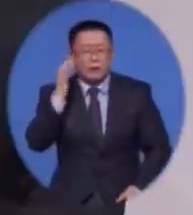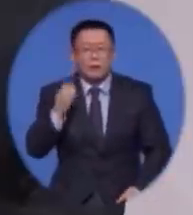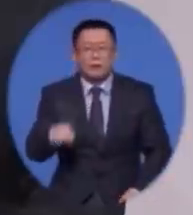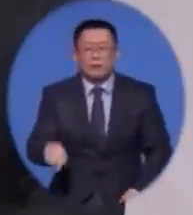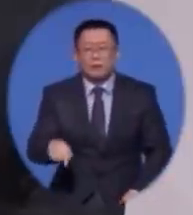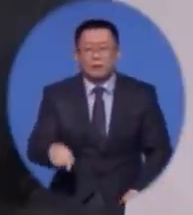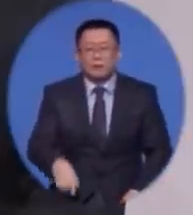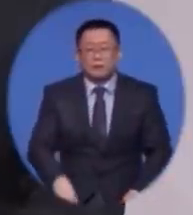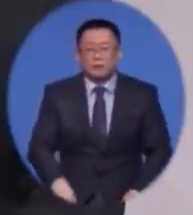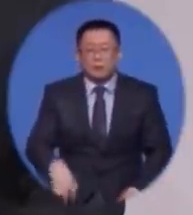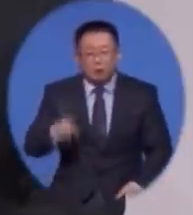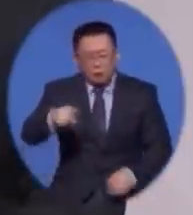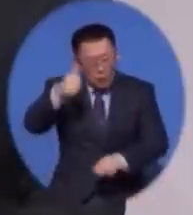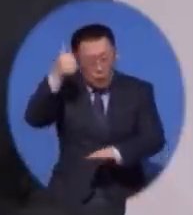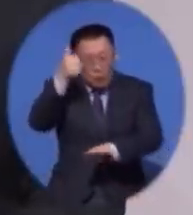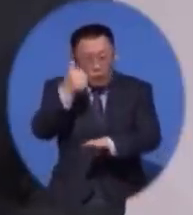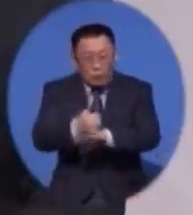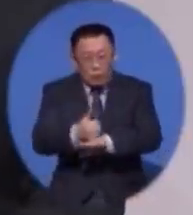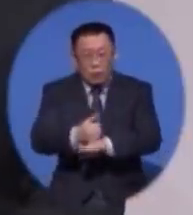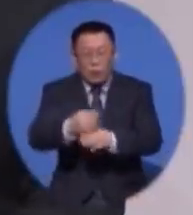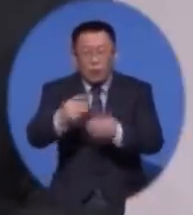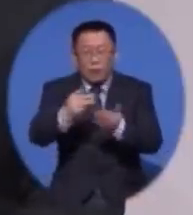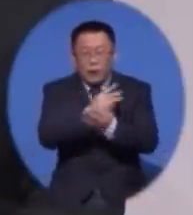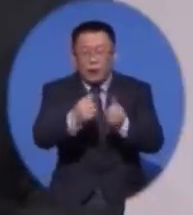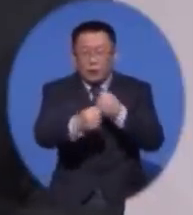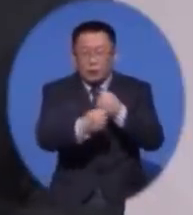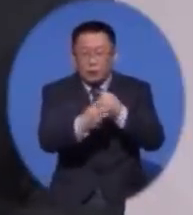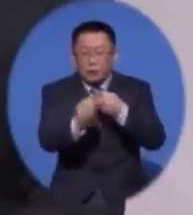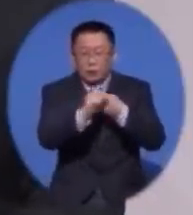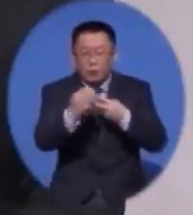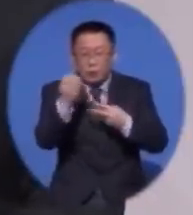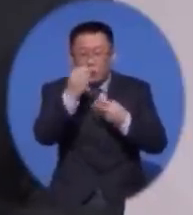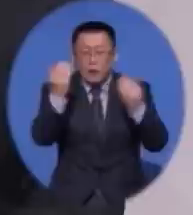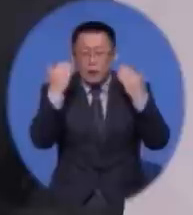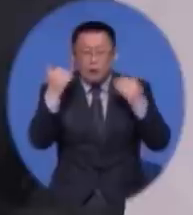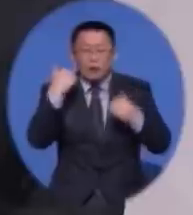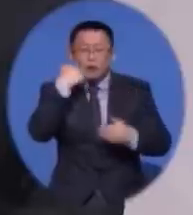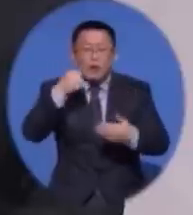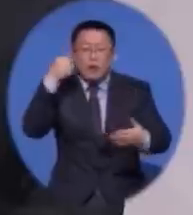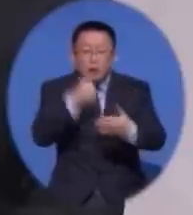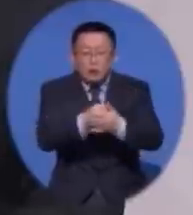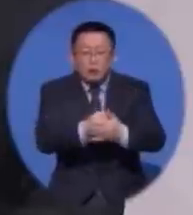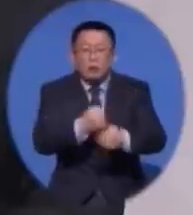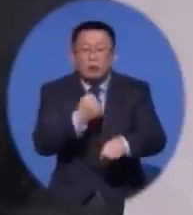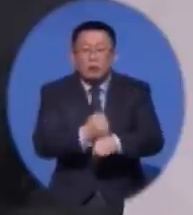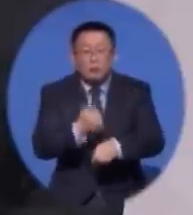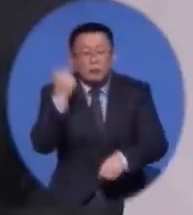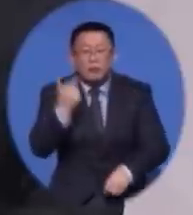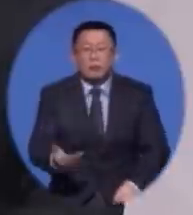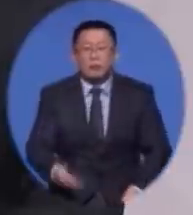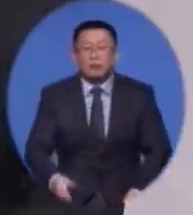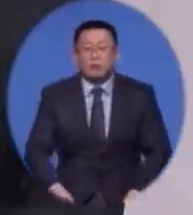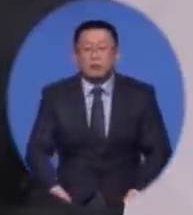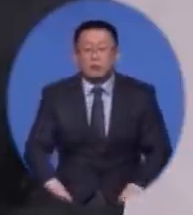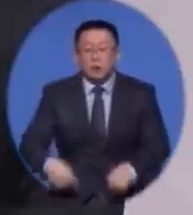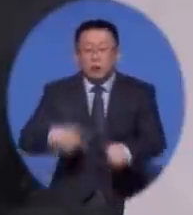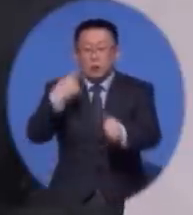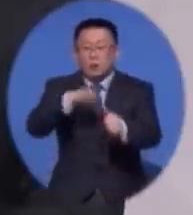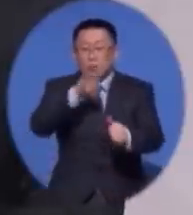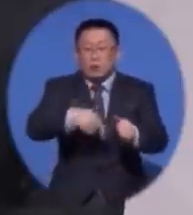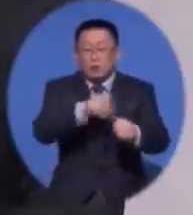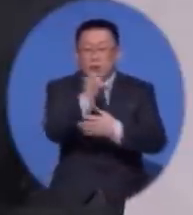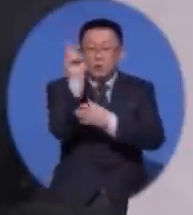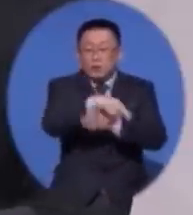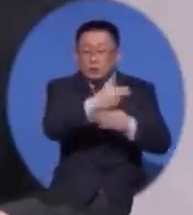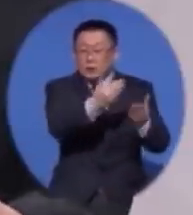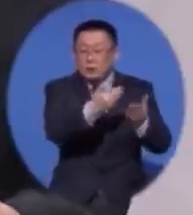그래서 최종적으로 이거를 퇴계 초중학교는 누가 결정을 해서 지금 짓고 있는 것이죠? 교육부에서